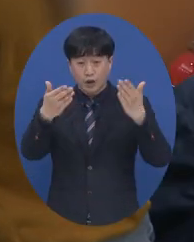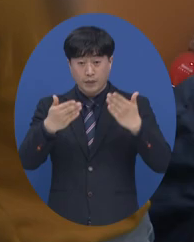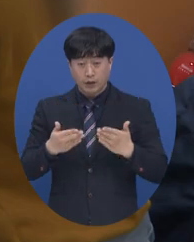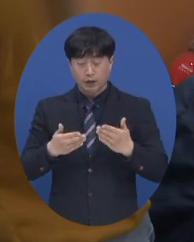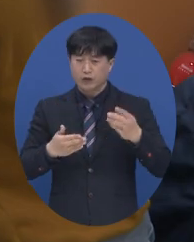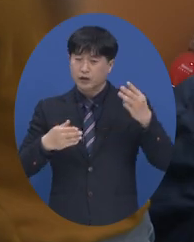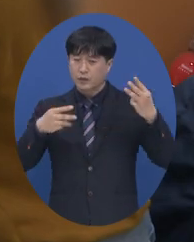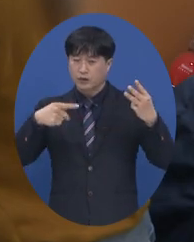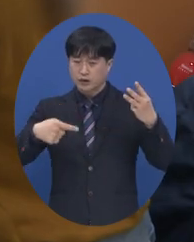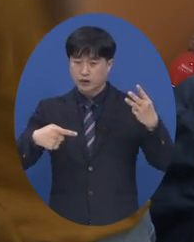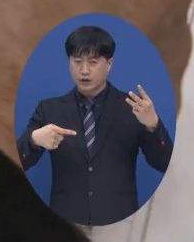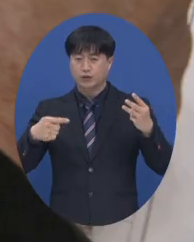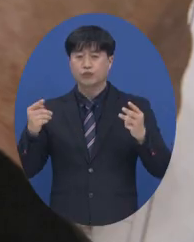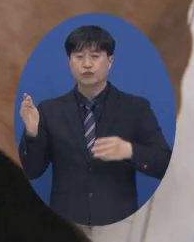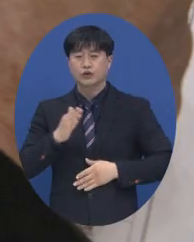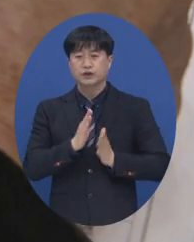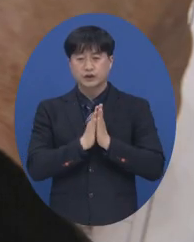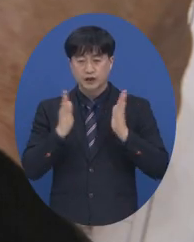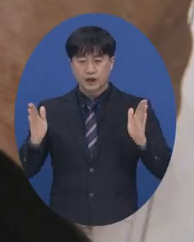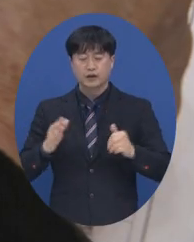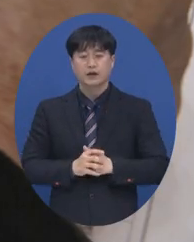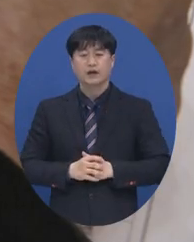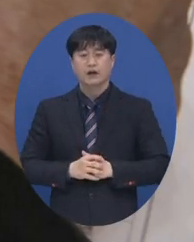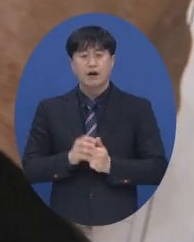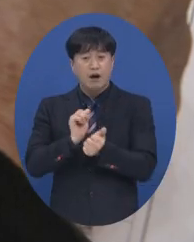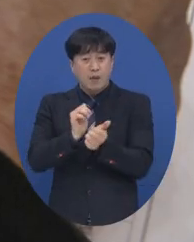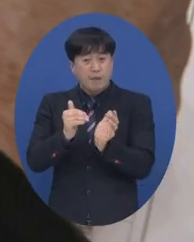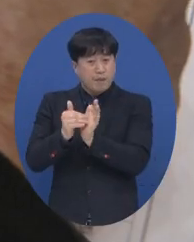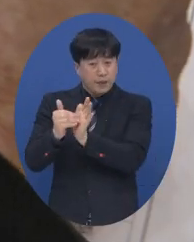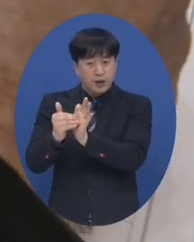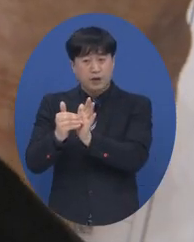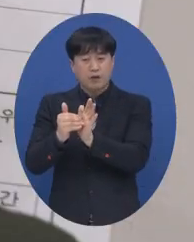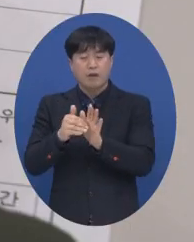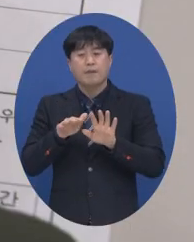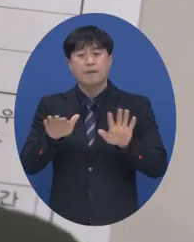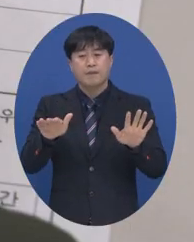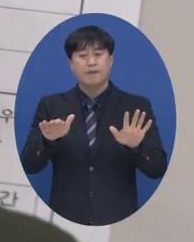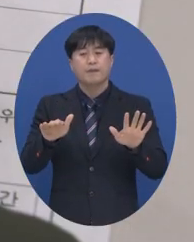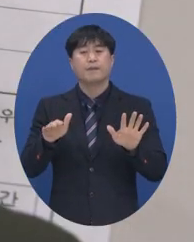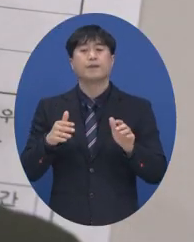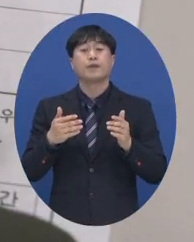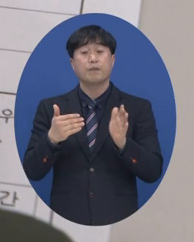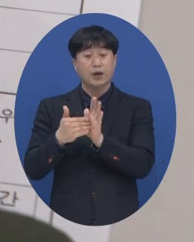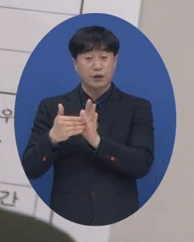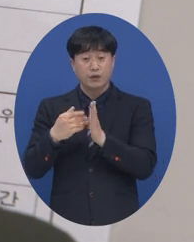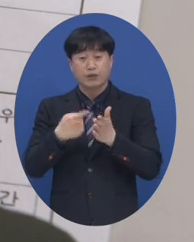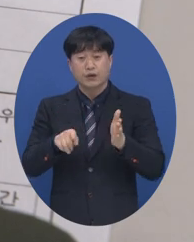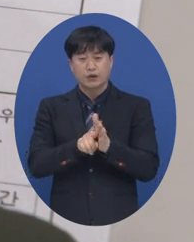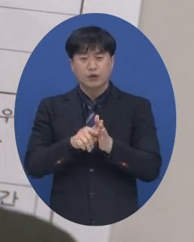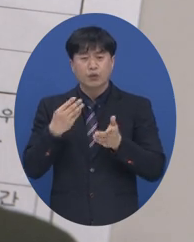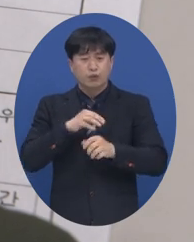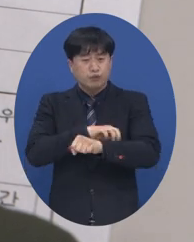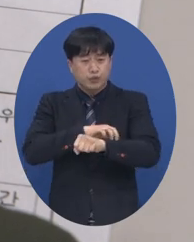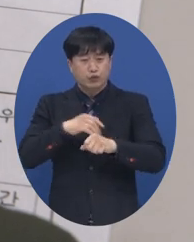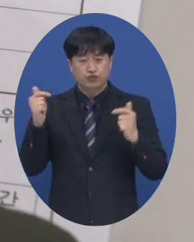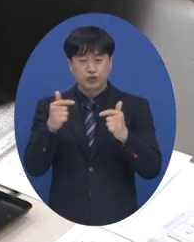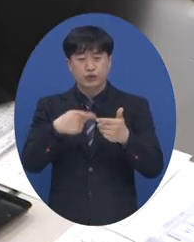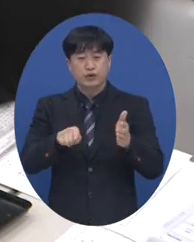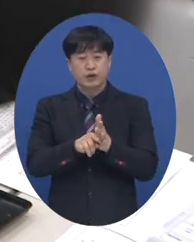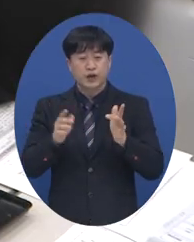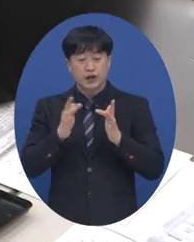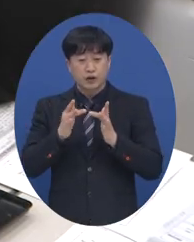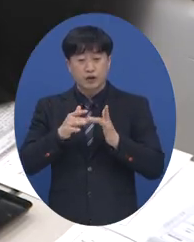1일부터 열립니다 다만 감염 확산 방지와 도민 불편을 최소화하기 위해 온라인과 현장수령